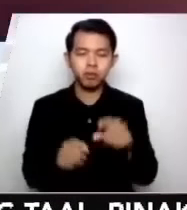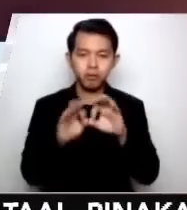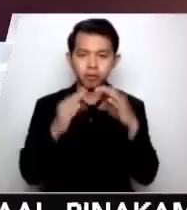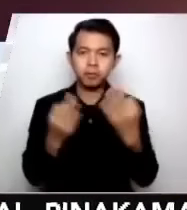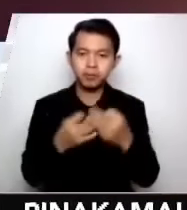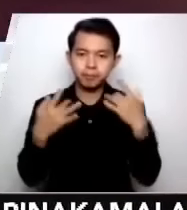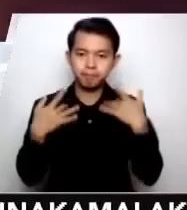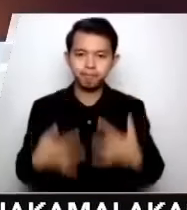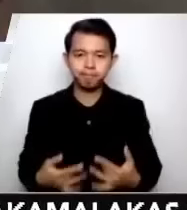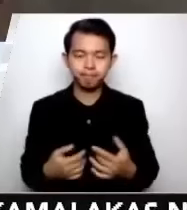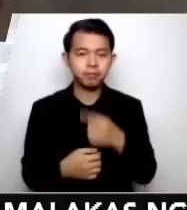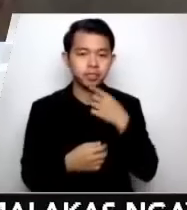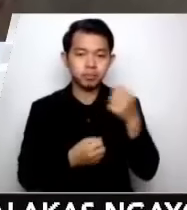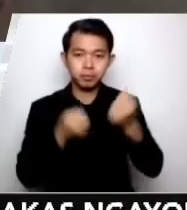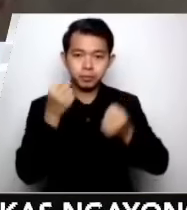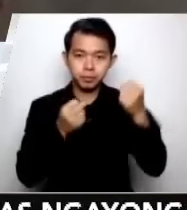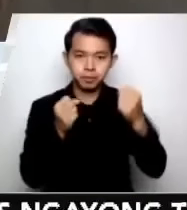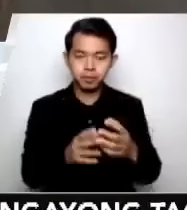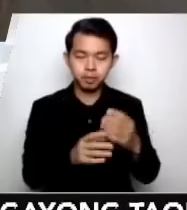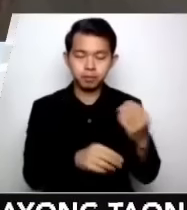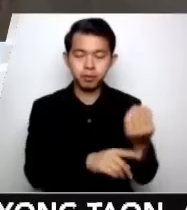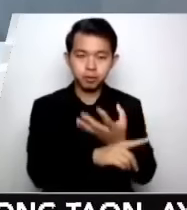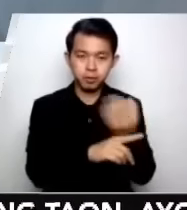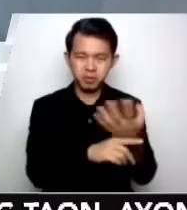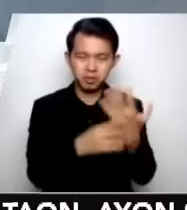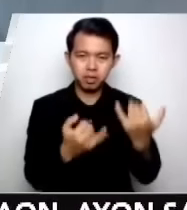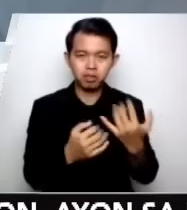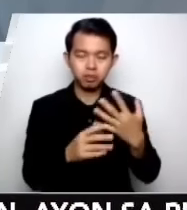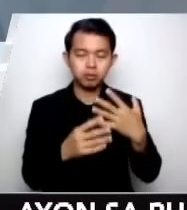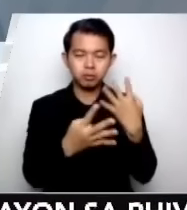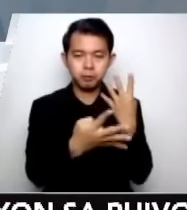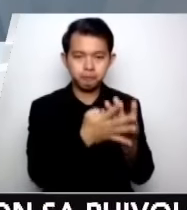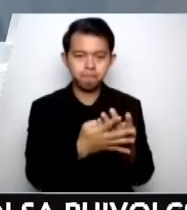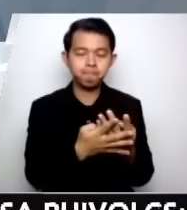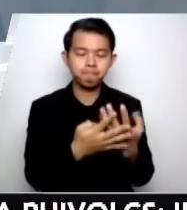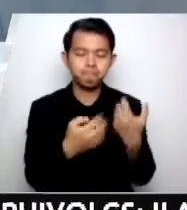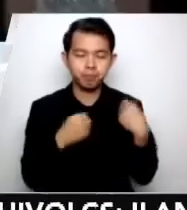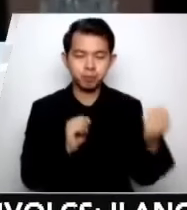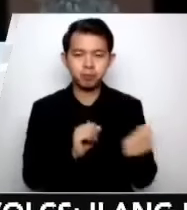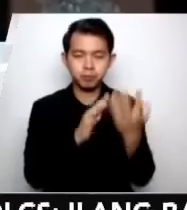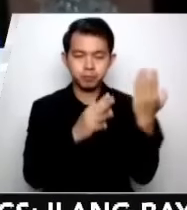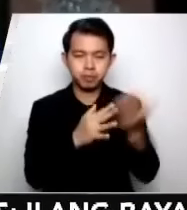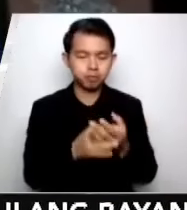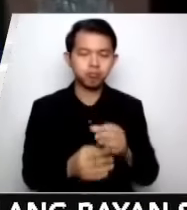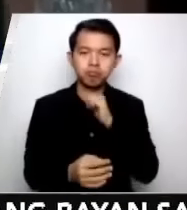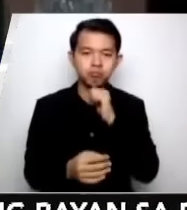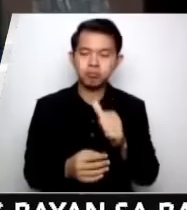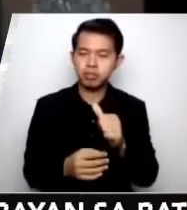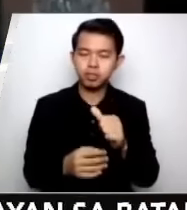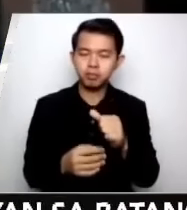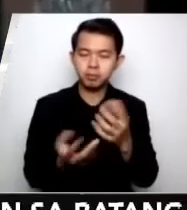ng ambulansya na nakadetain na at naharap sa reklamo, hindi niya gusto ang nangyari.